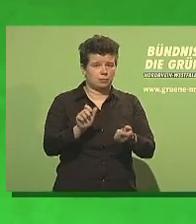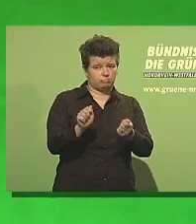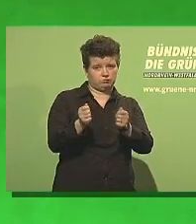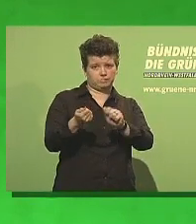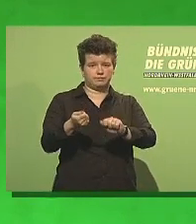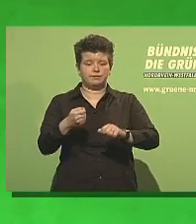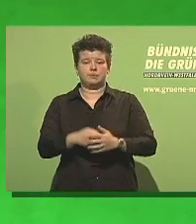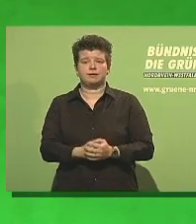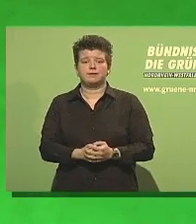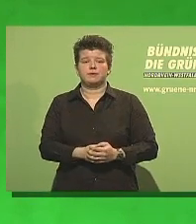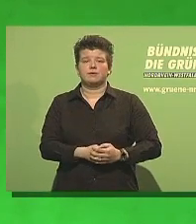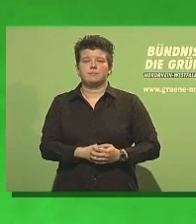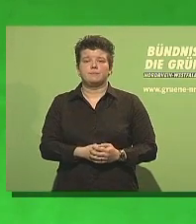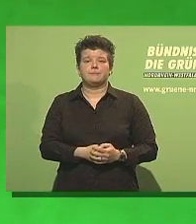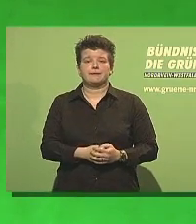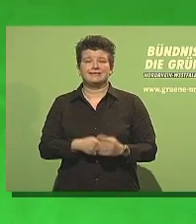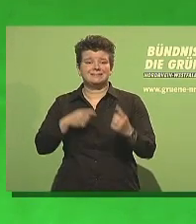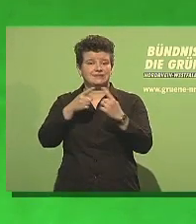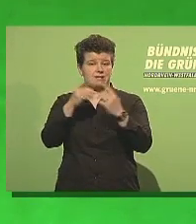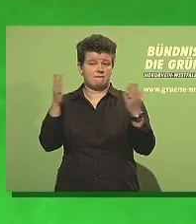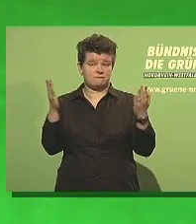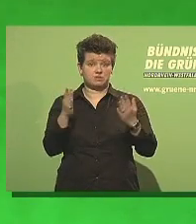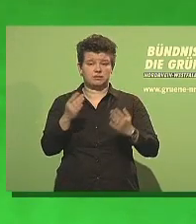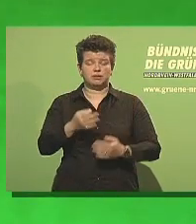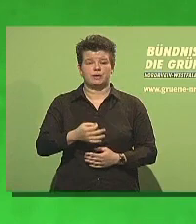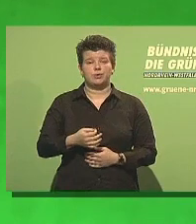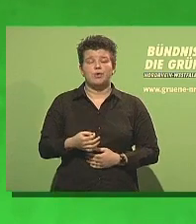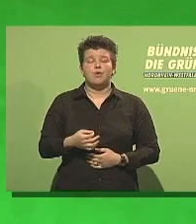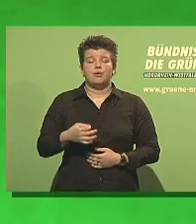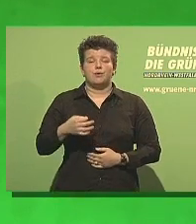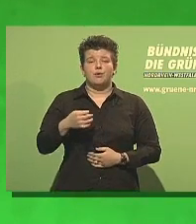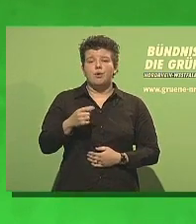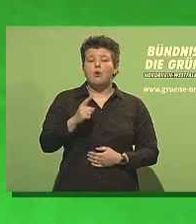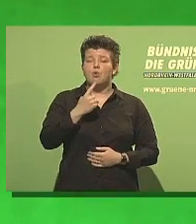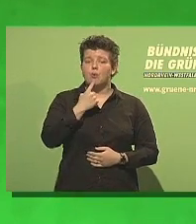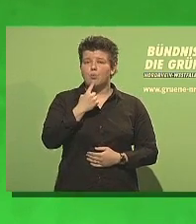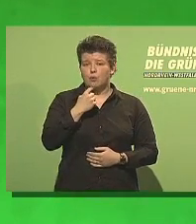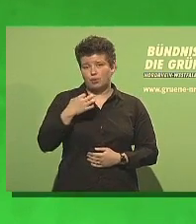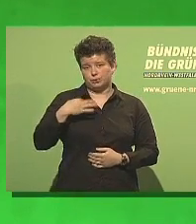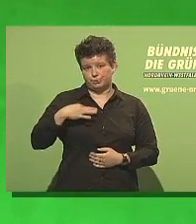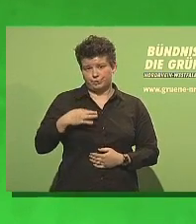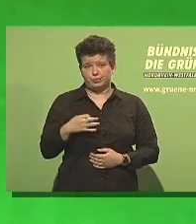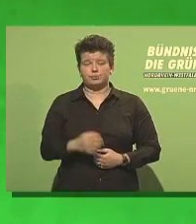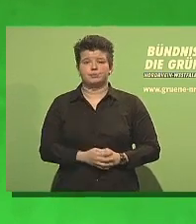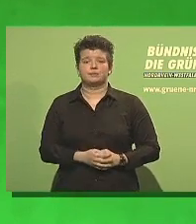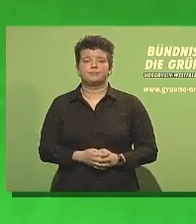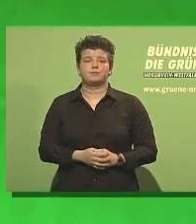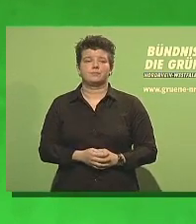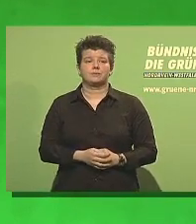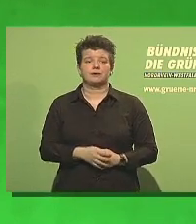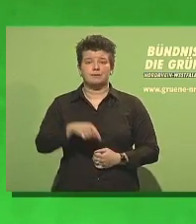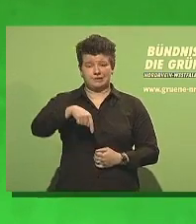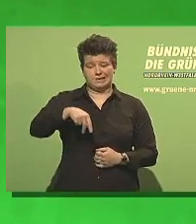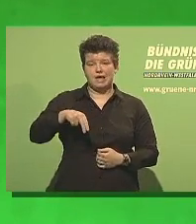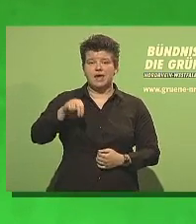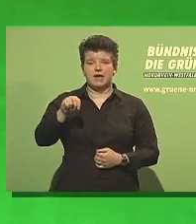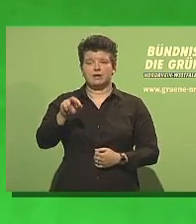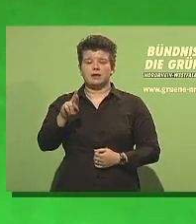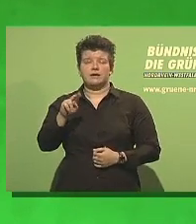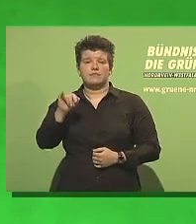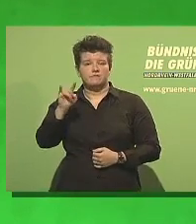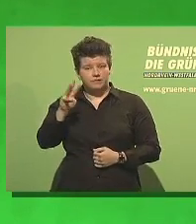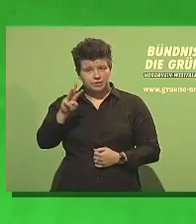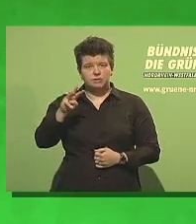ist Rot-Grün. Aber unser Ziel ist Rot-Grün wie hier in Nordrhein-Westfalen. Wie Silvia Luhrmann und Hannelore Kraft es